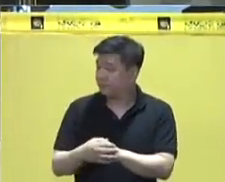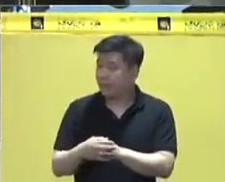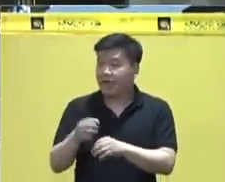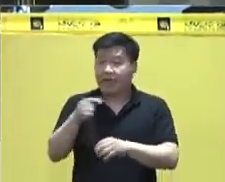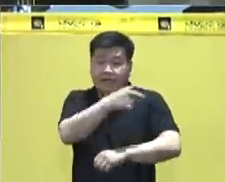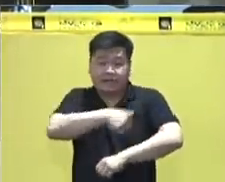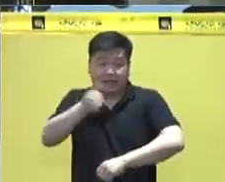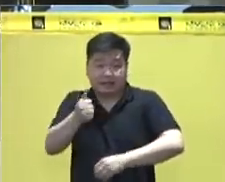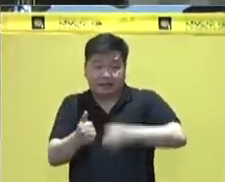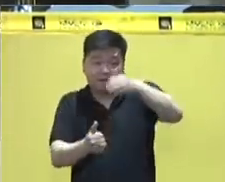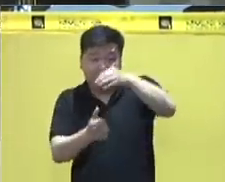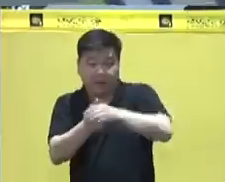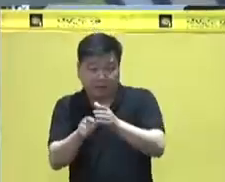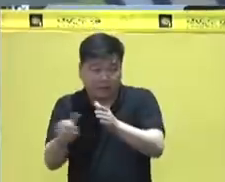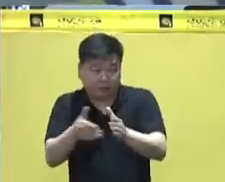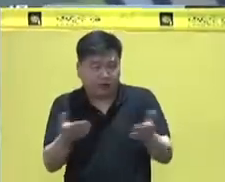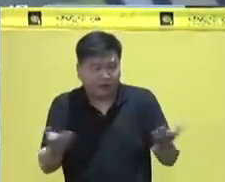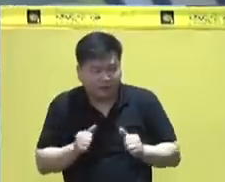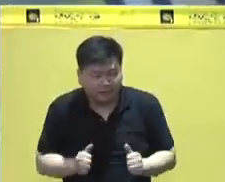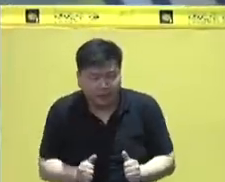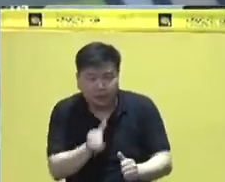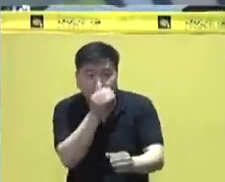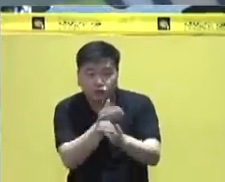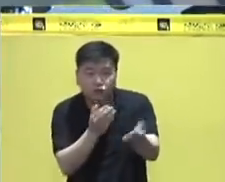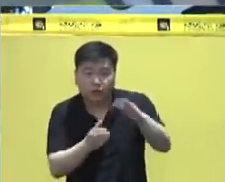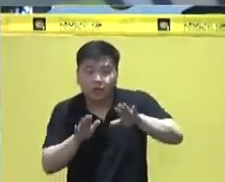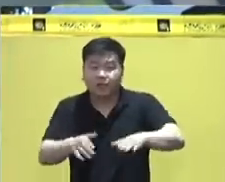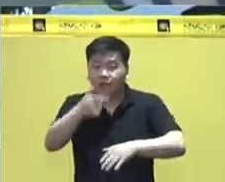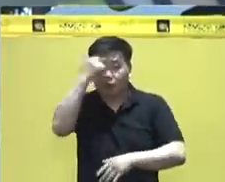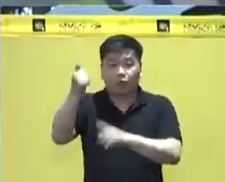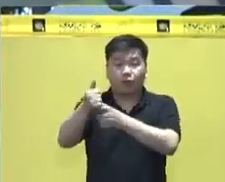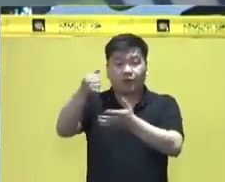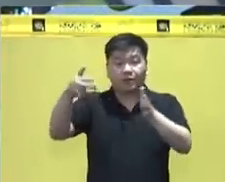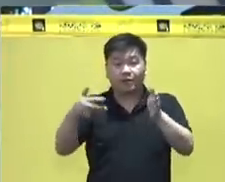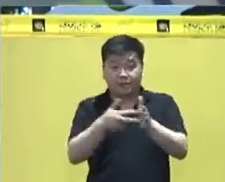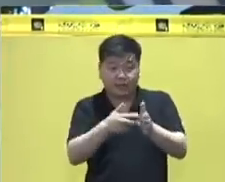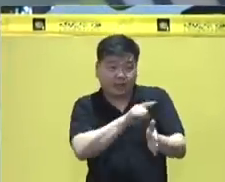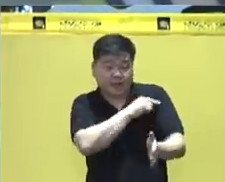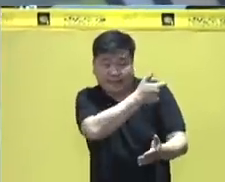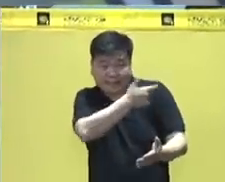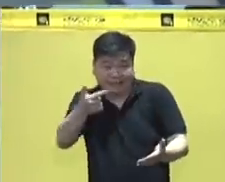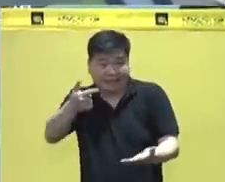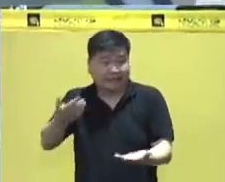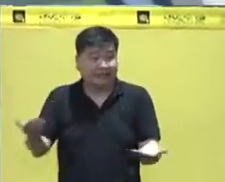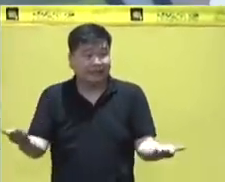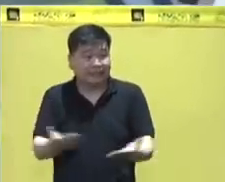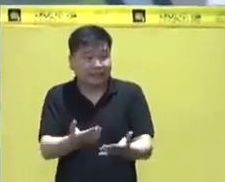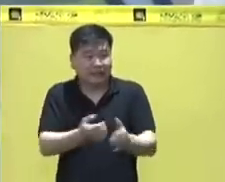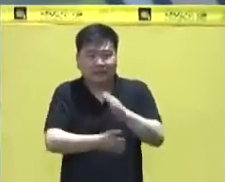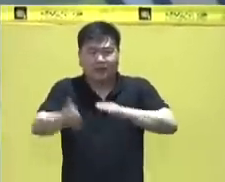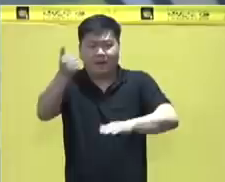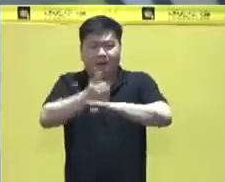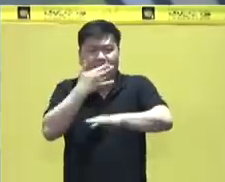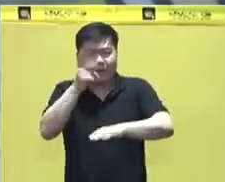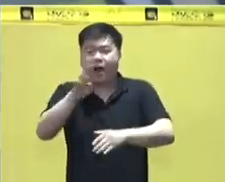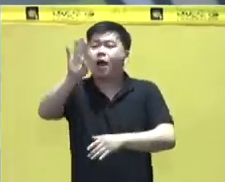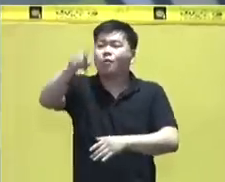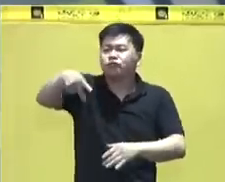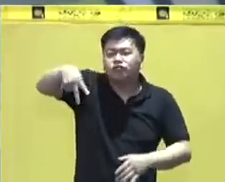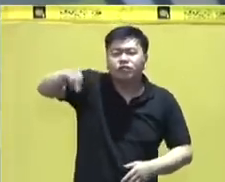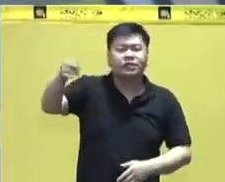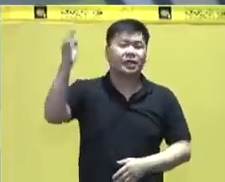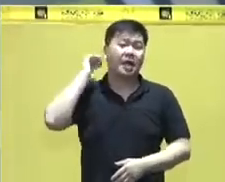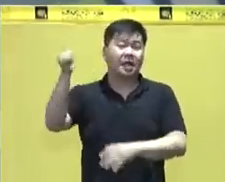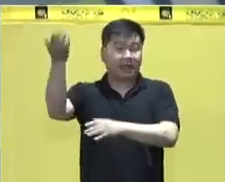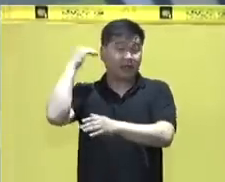취임에서 굉장히 많은 일을 하셨지만 제가 볼 때 우리 노무현재단 최대의 업적을 드디어 쌓을 것 같습니다. 예. 부시 대통령의